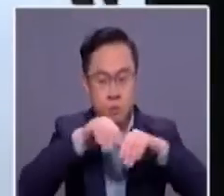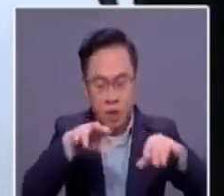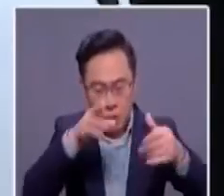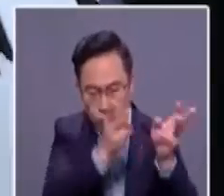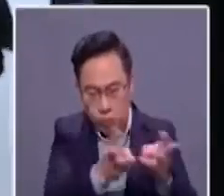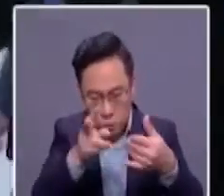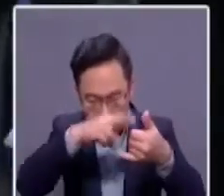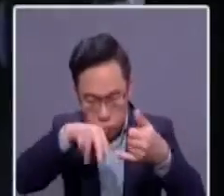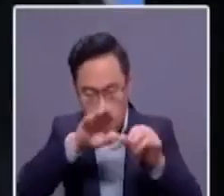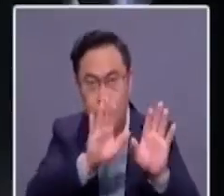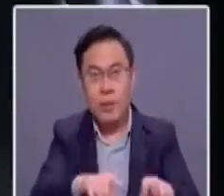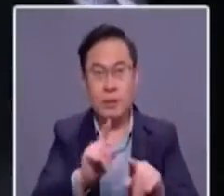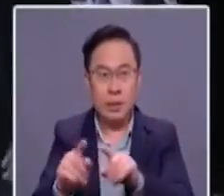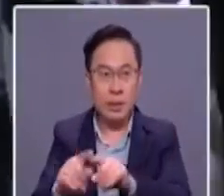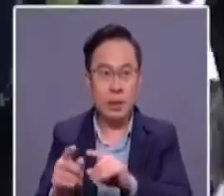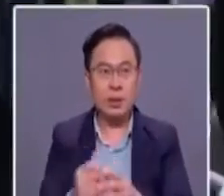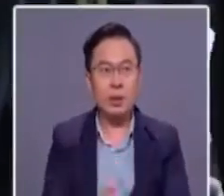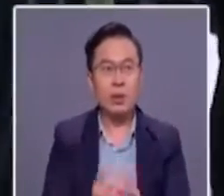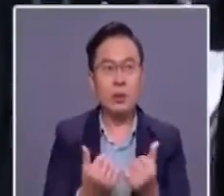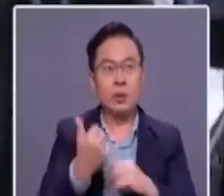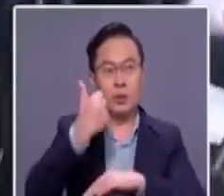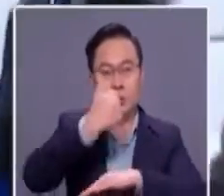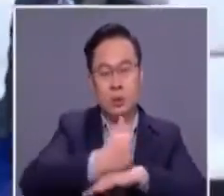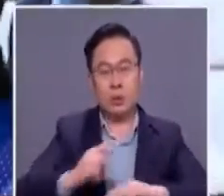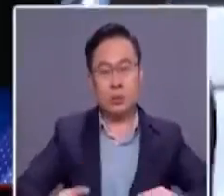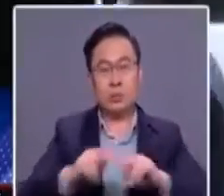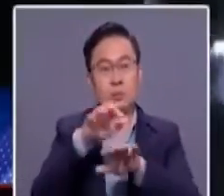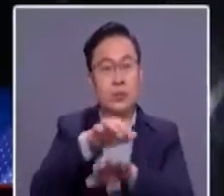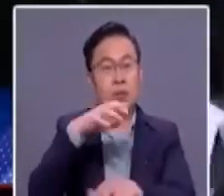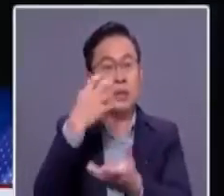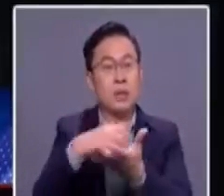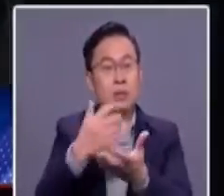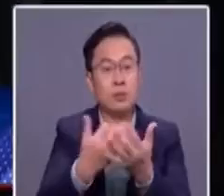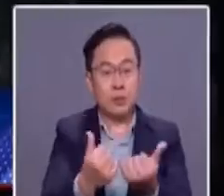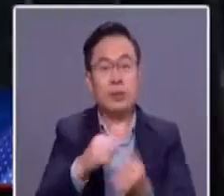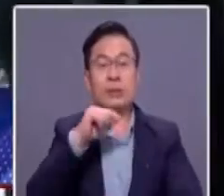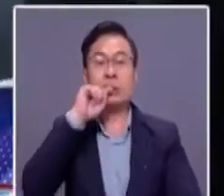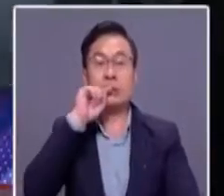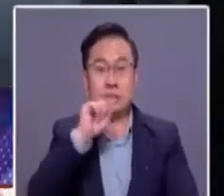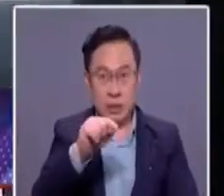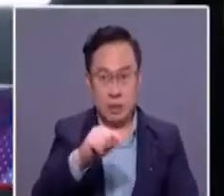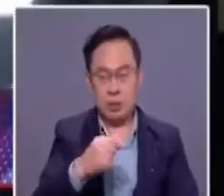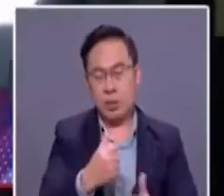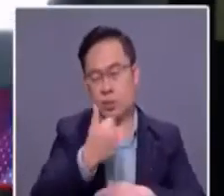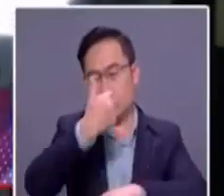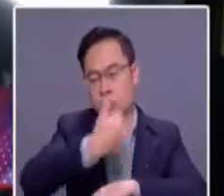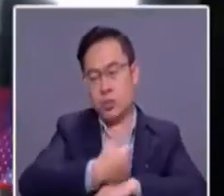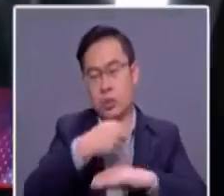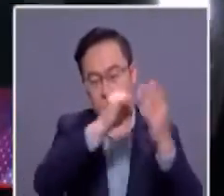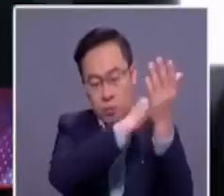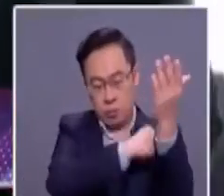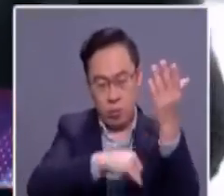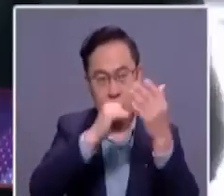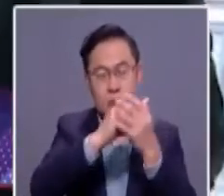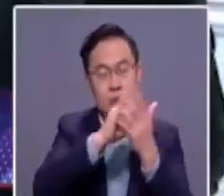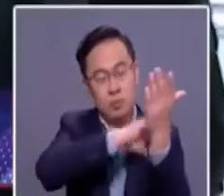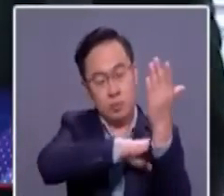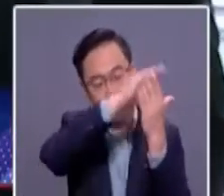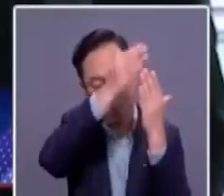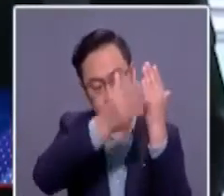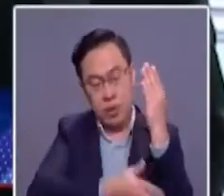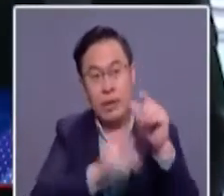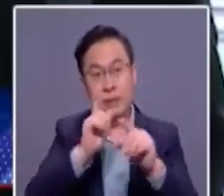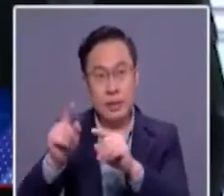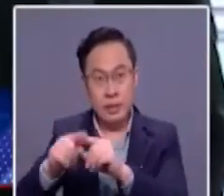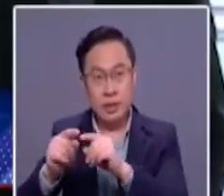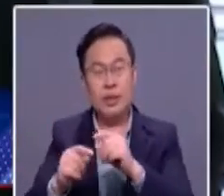ลเอกอนุพงษ์เผ่าจินดานะคะทางรัฐมนตรีมหาดไทยบอกว่าได้มีการสั่งให้มีมาตรการเสริมโซเชียลดิสแทนซิ่งนะคะเพื่อที่จะลดการรวมตัวในชุ